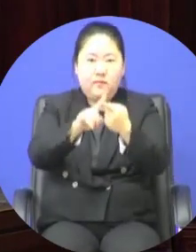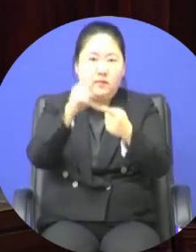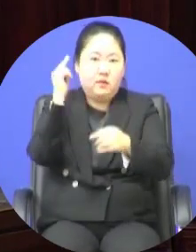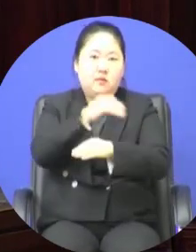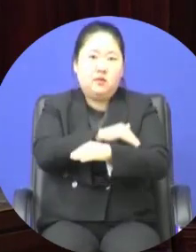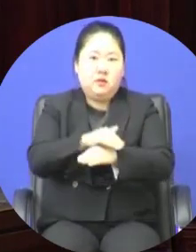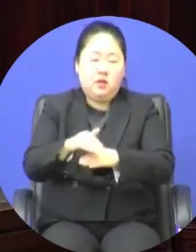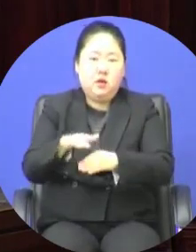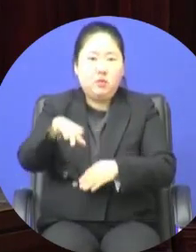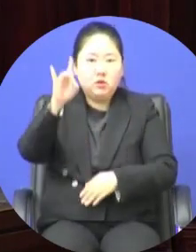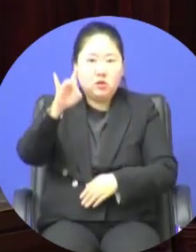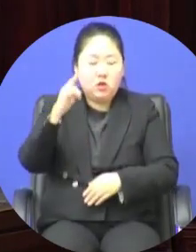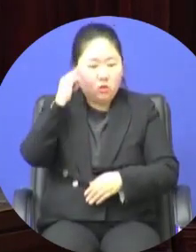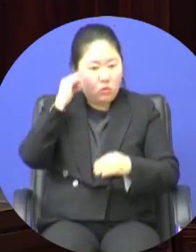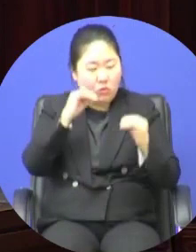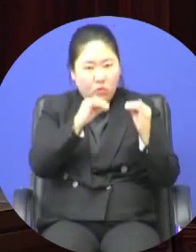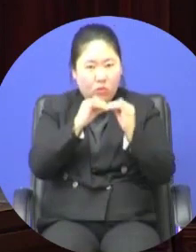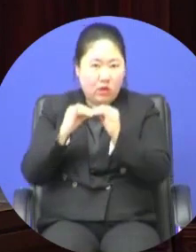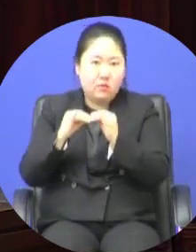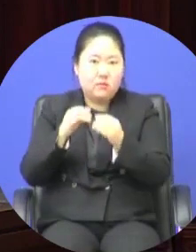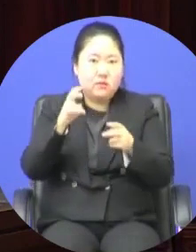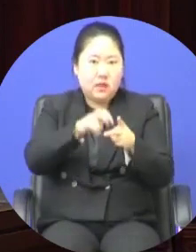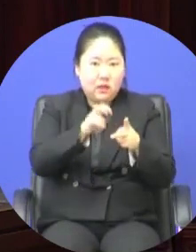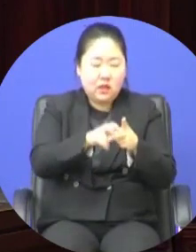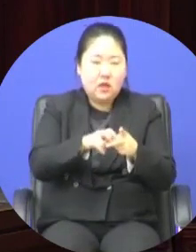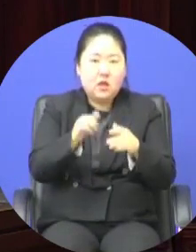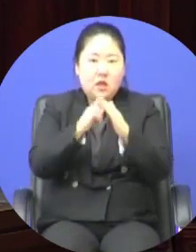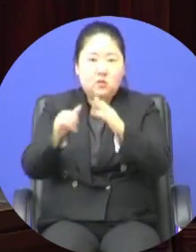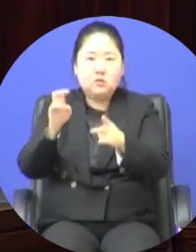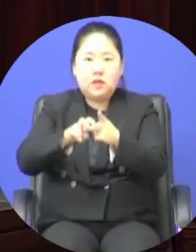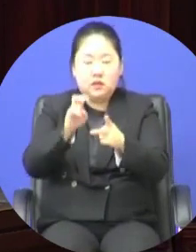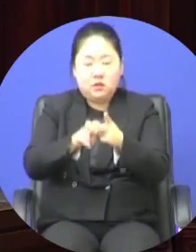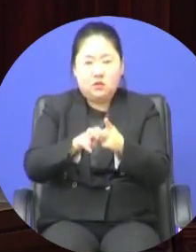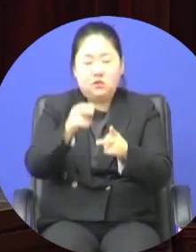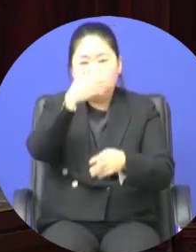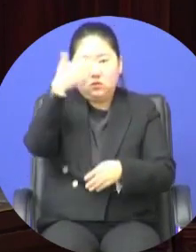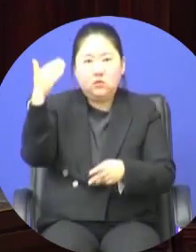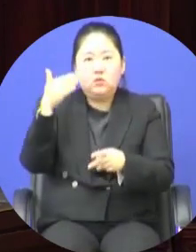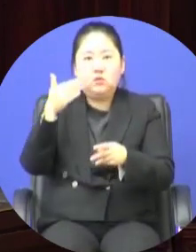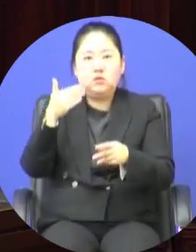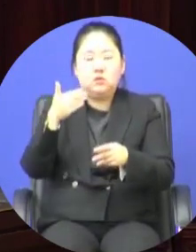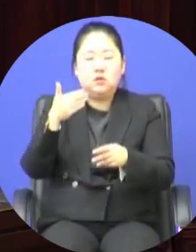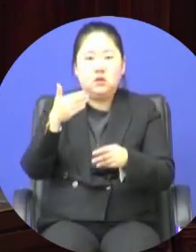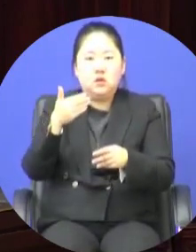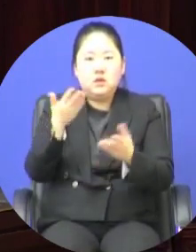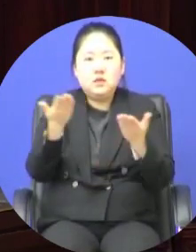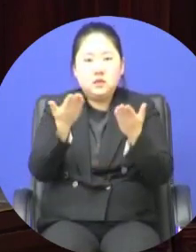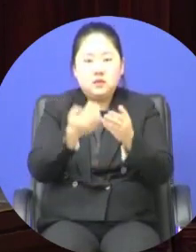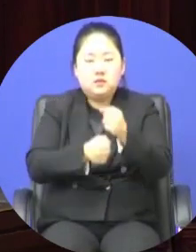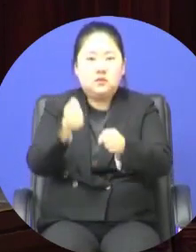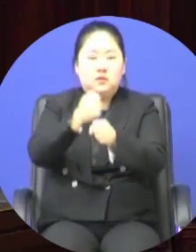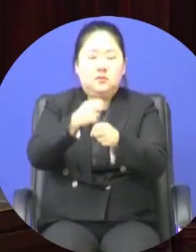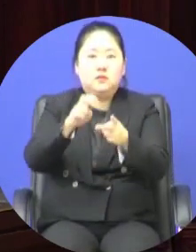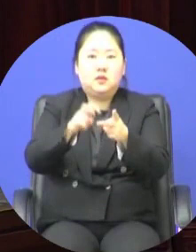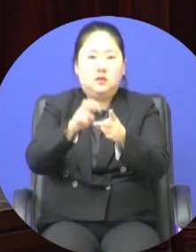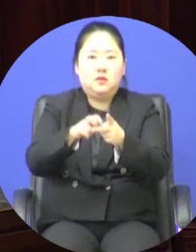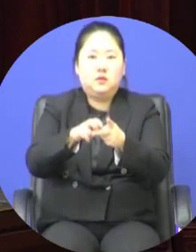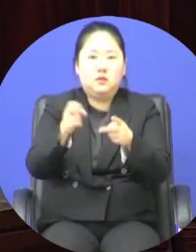먼저 공감센터, 가족센터, 평생학습관, 청년창업센터 건립을 마무리해 시민에게